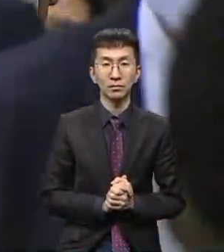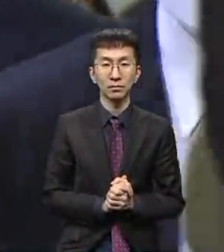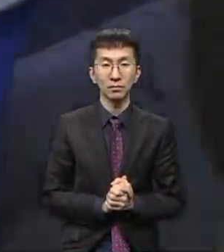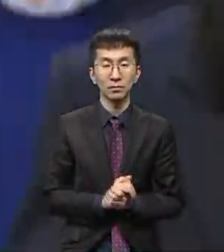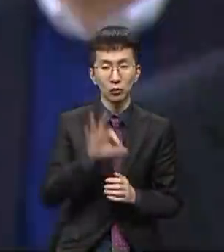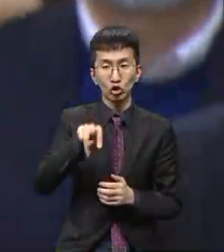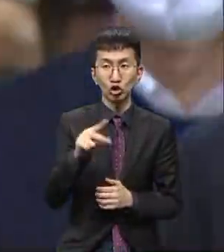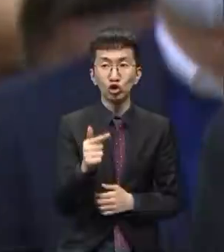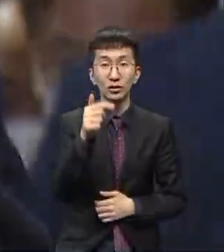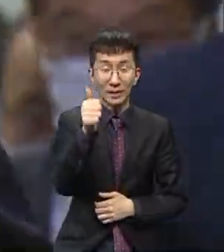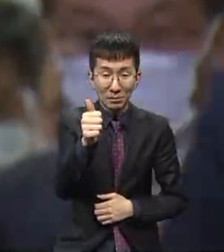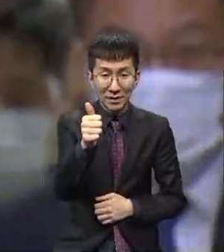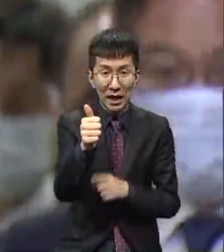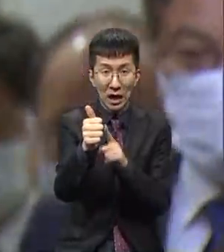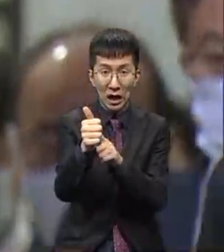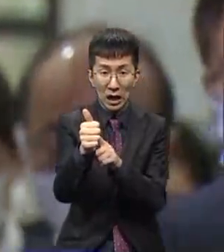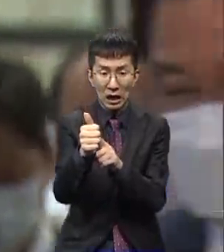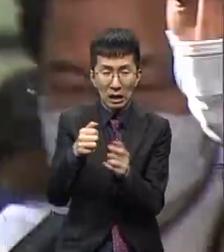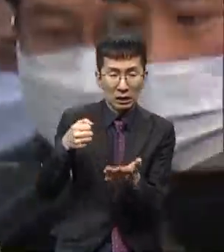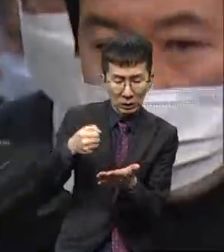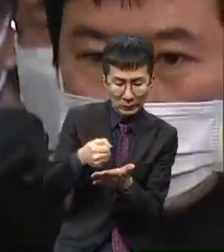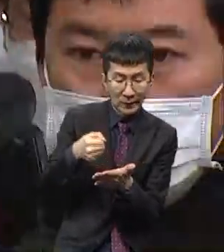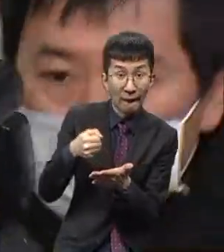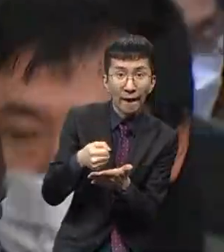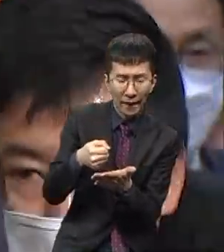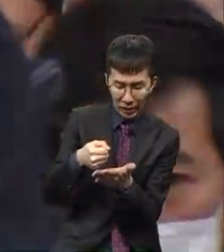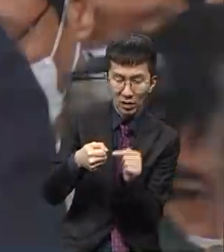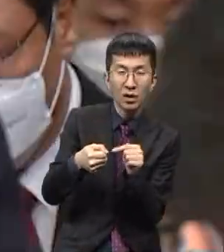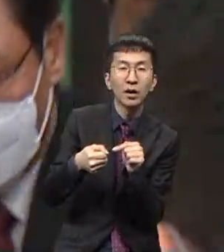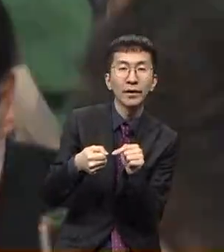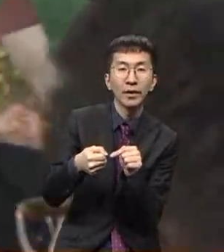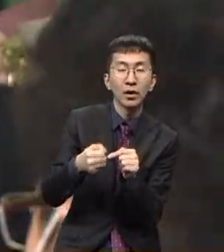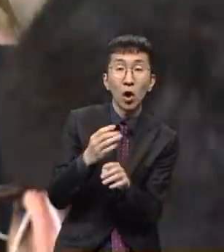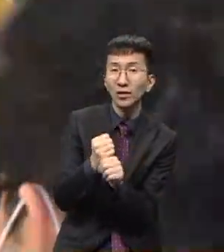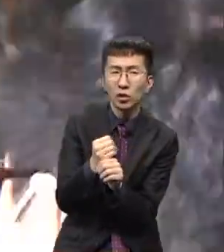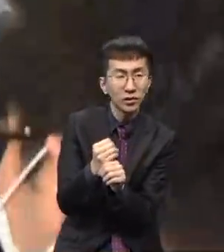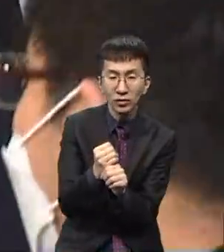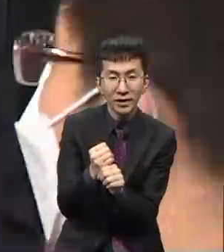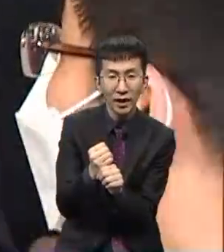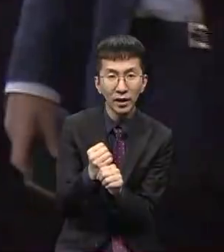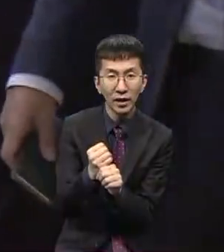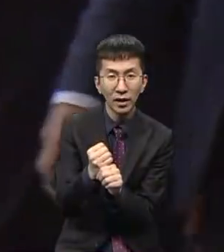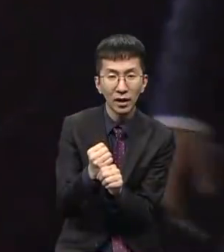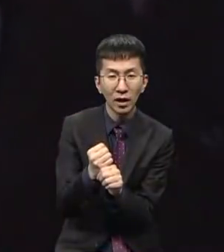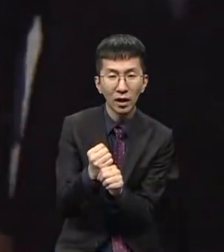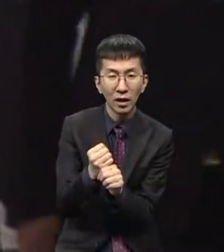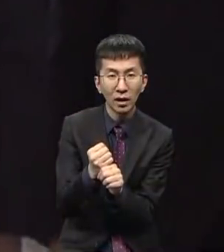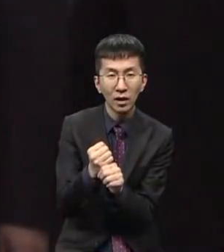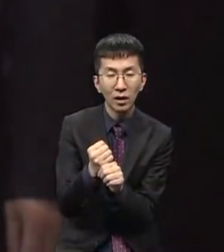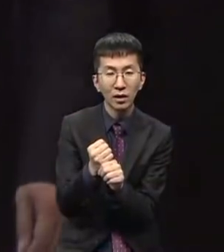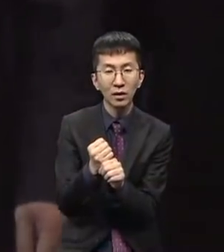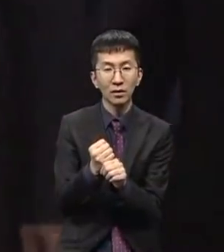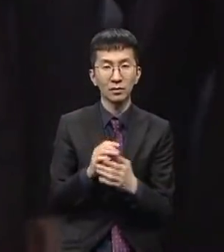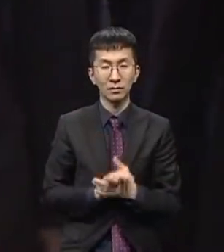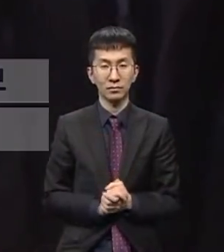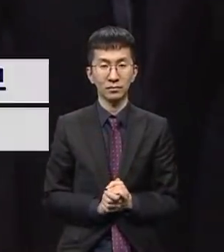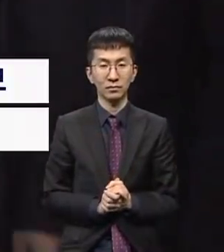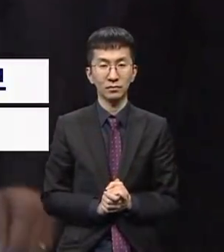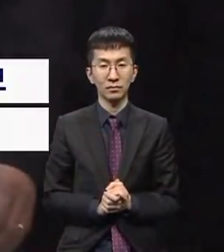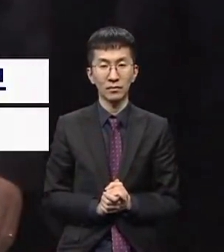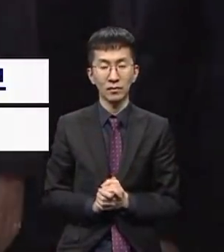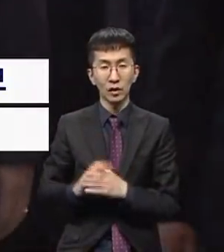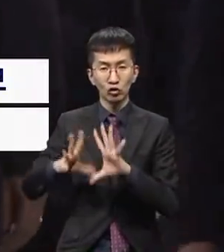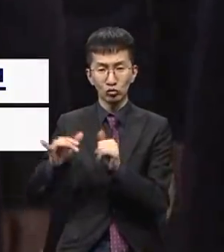윤 전 총장이 언제 어떤 방식으로 정치 참여 여부를 결단할지, 국민의힘이 제1야당의